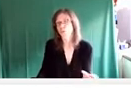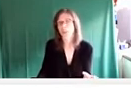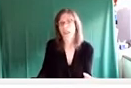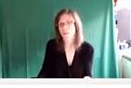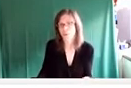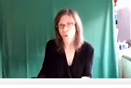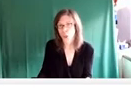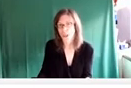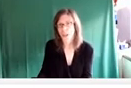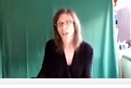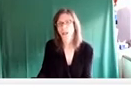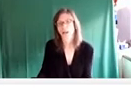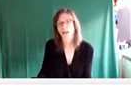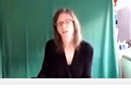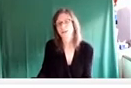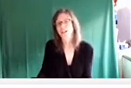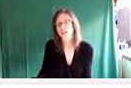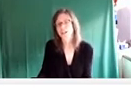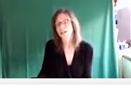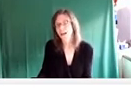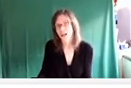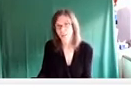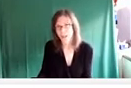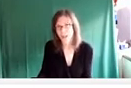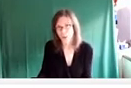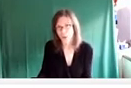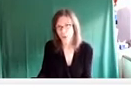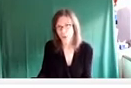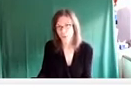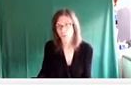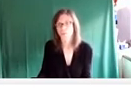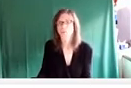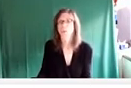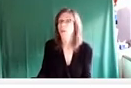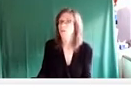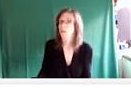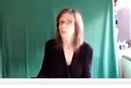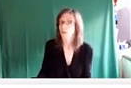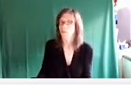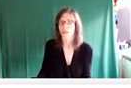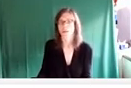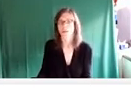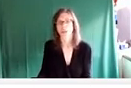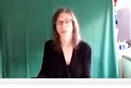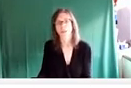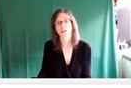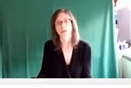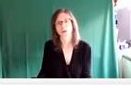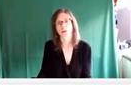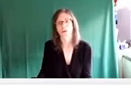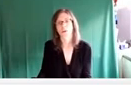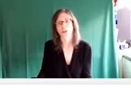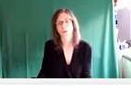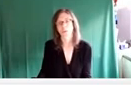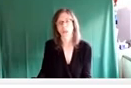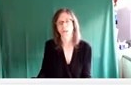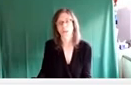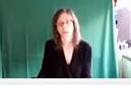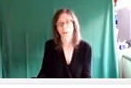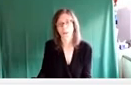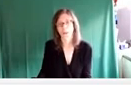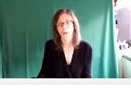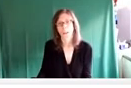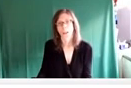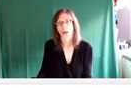d'où venaient vos données. C'est écrit littéralement dans votre code. Donc, évidemment, ça fait partie des bonnes